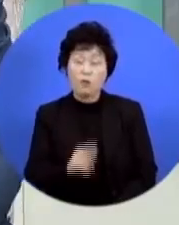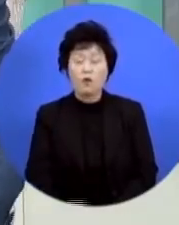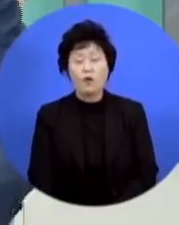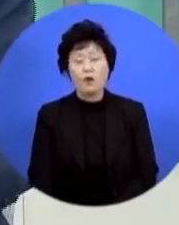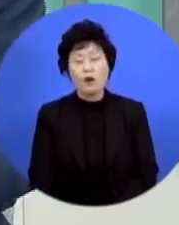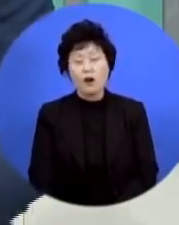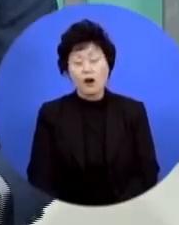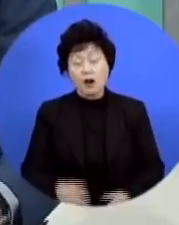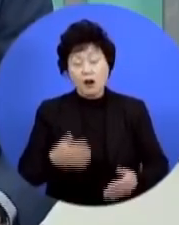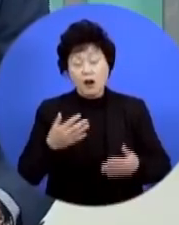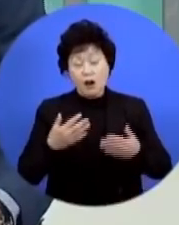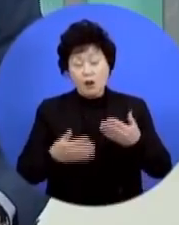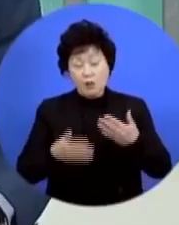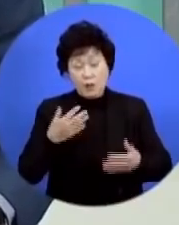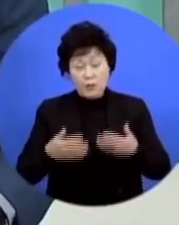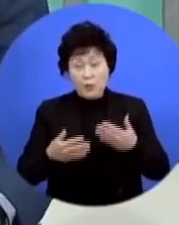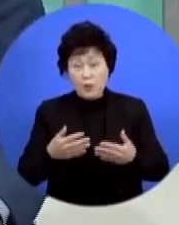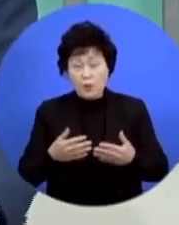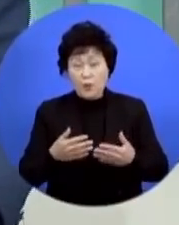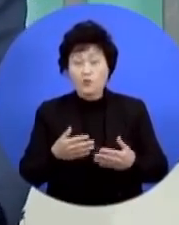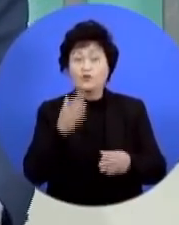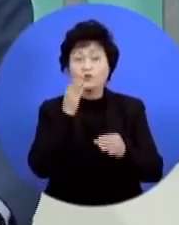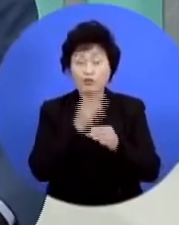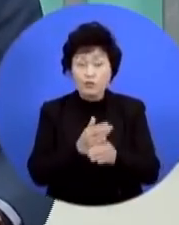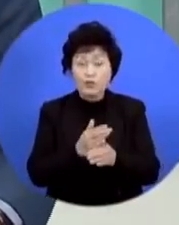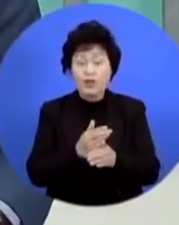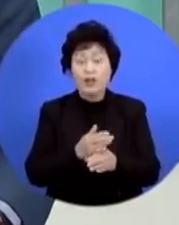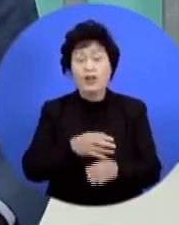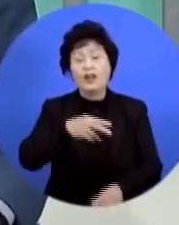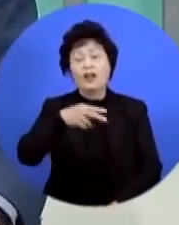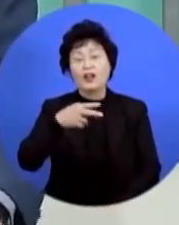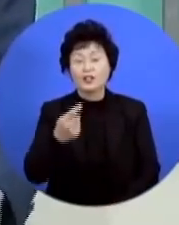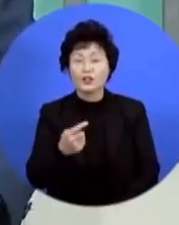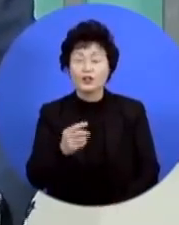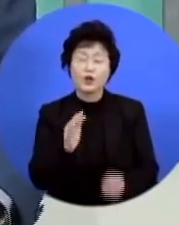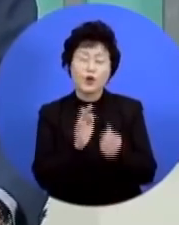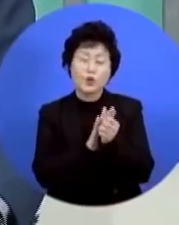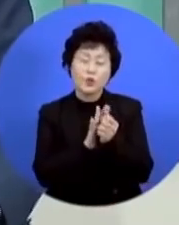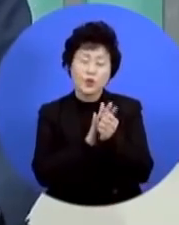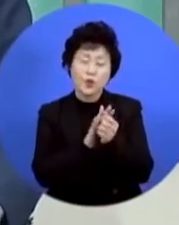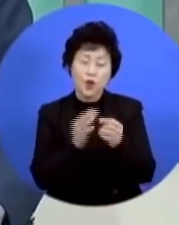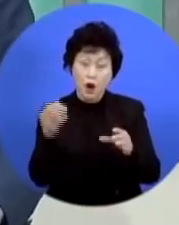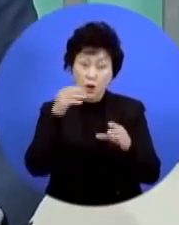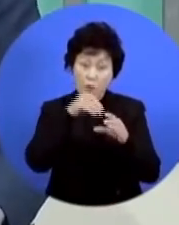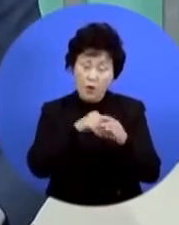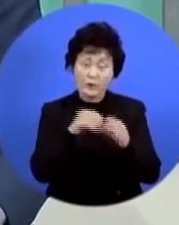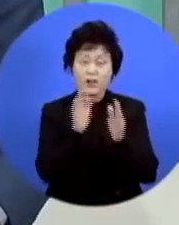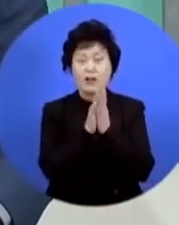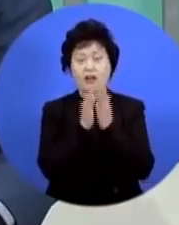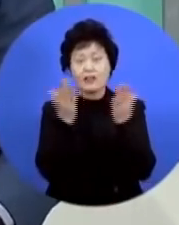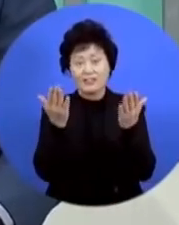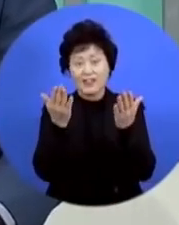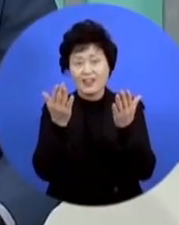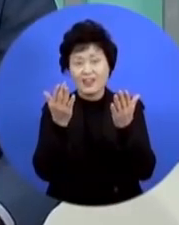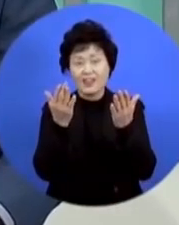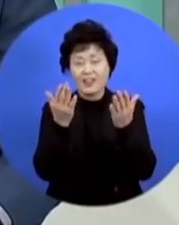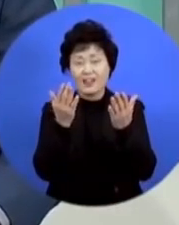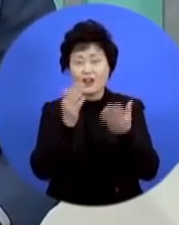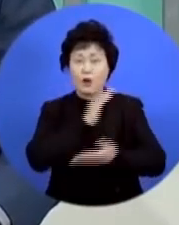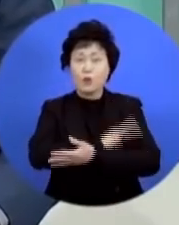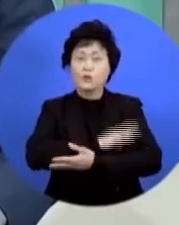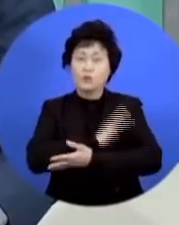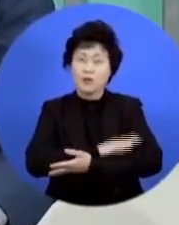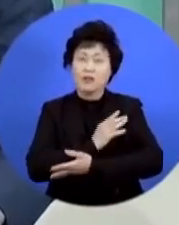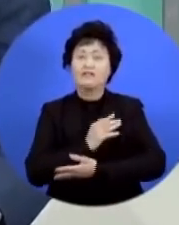그 중에서도 이 메시지를 담은 우리 위로를 그러니까요. 해주는 책을 내신단 말이에요. 이 초유의 사태를 우리가